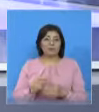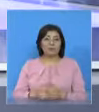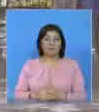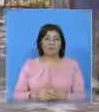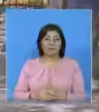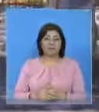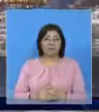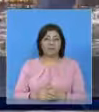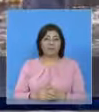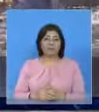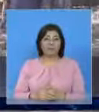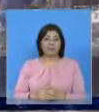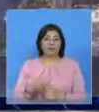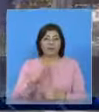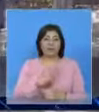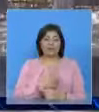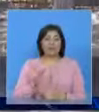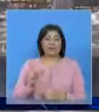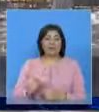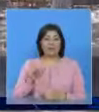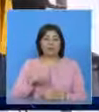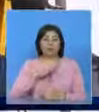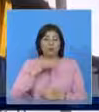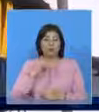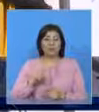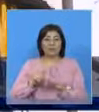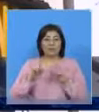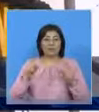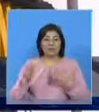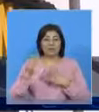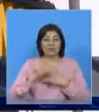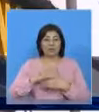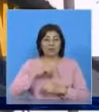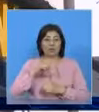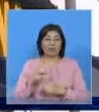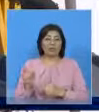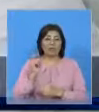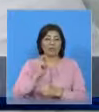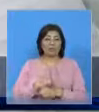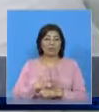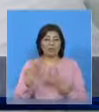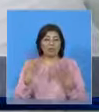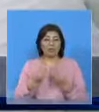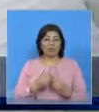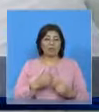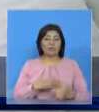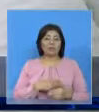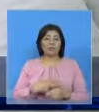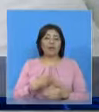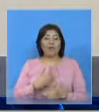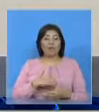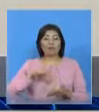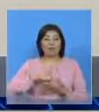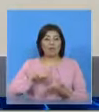қайтты. Вакцина салдыратын адамдардың дені емханаға кешкілік уақытта барады. Күндізде иммундау шарасына